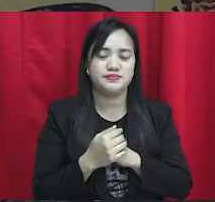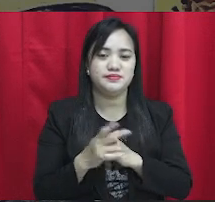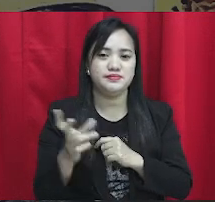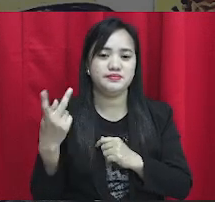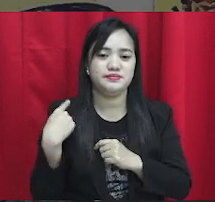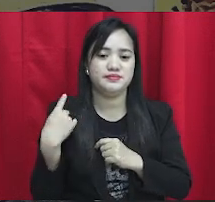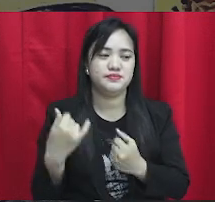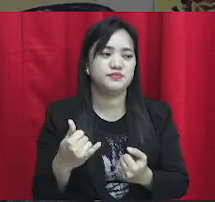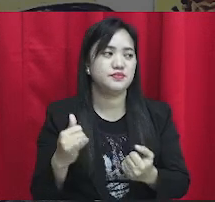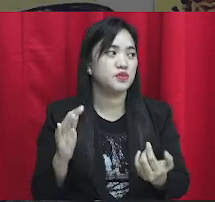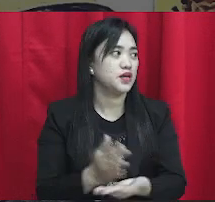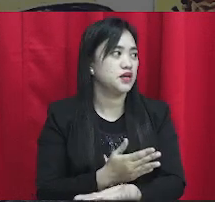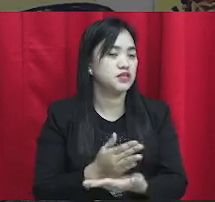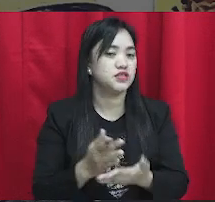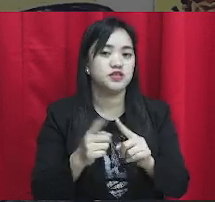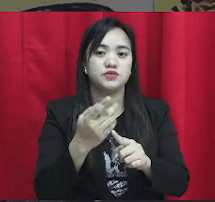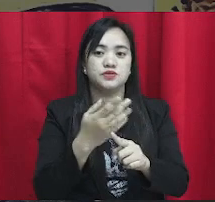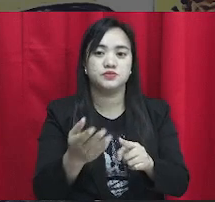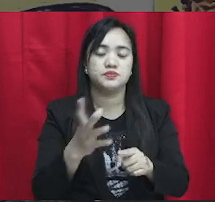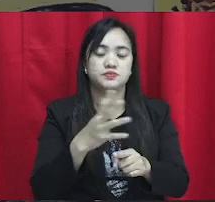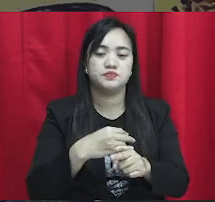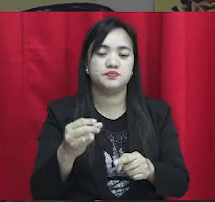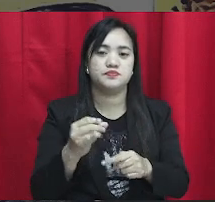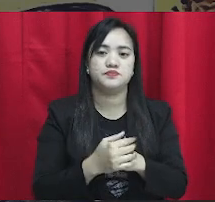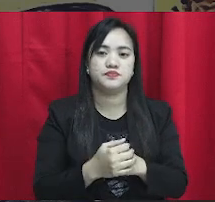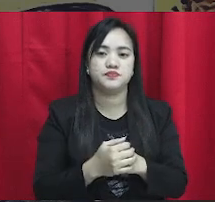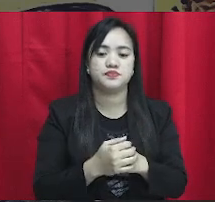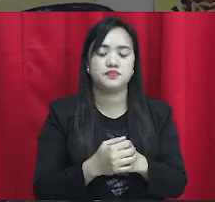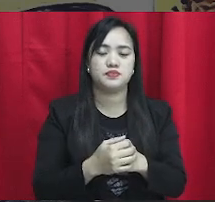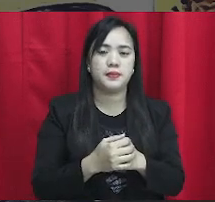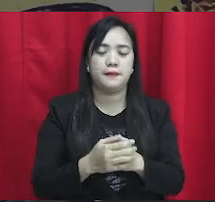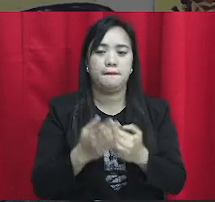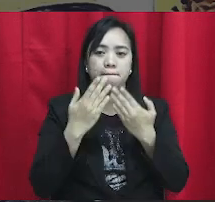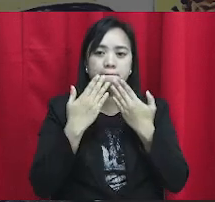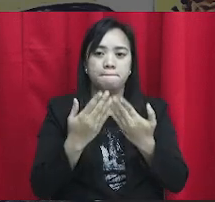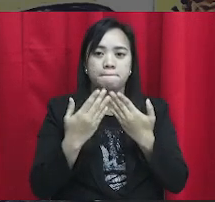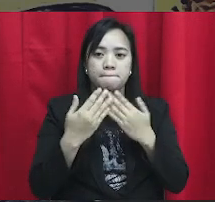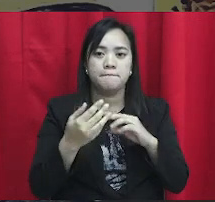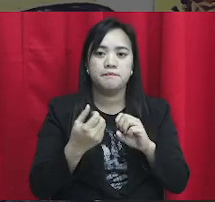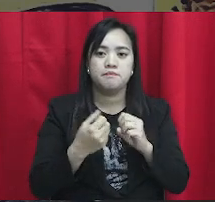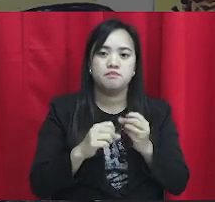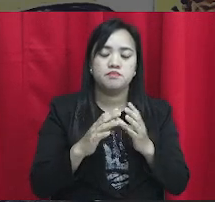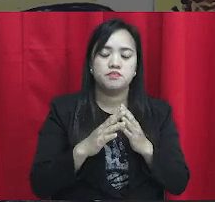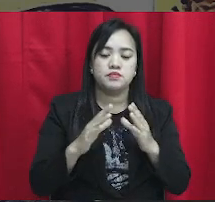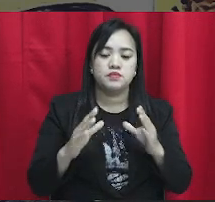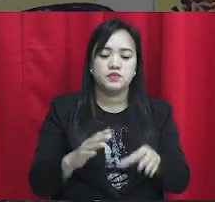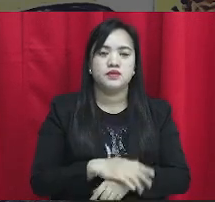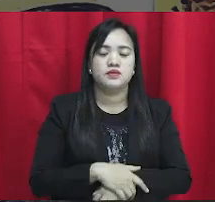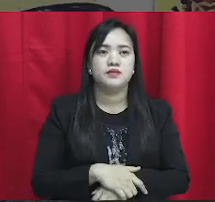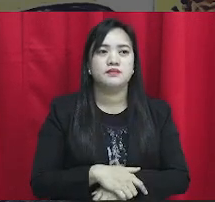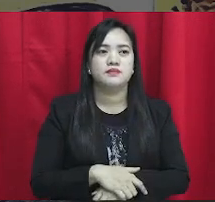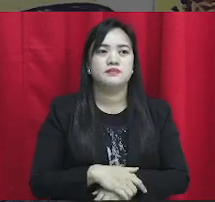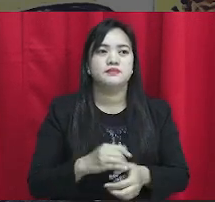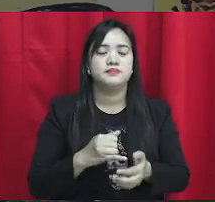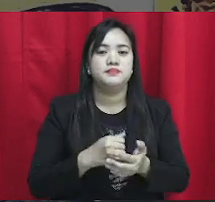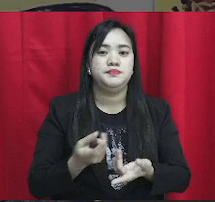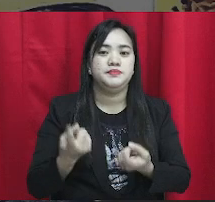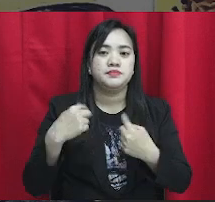po na ibabahagi po sa inyo. And of course, maraming salamat ulit, nanay. And talaga, sa Sunday